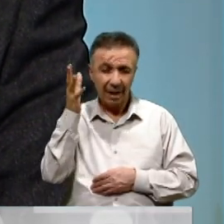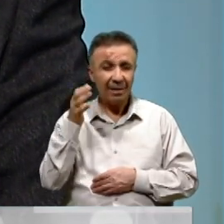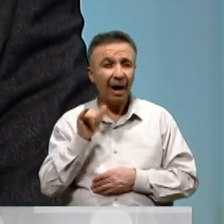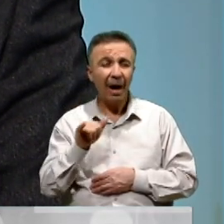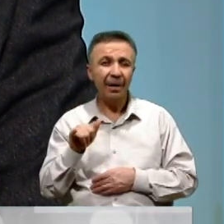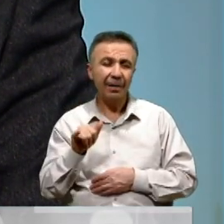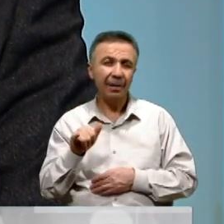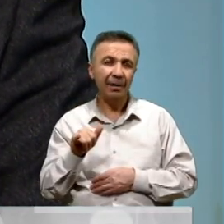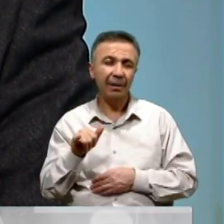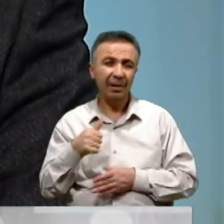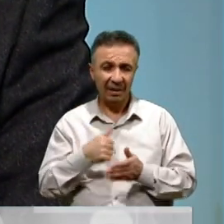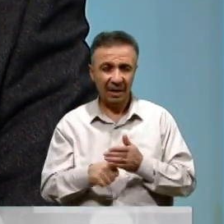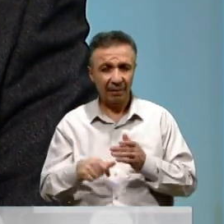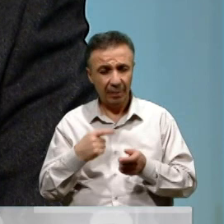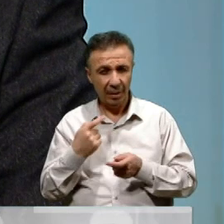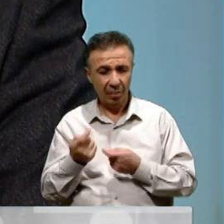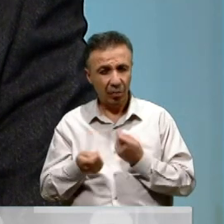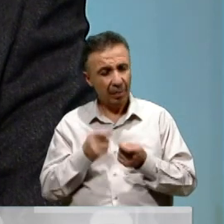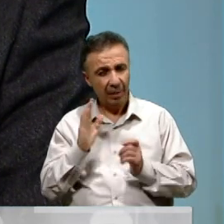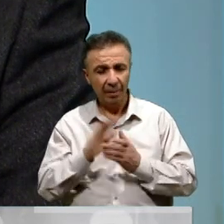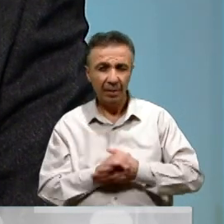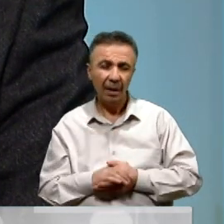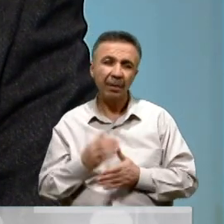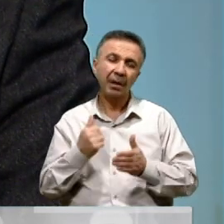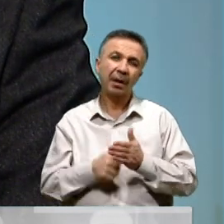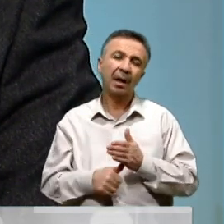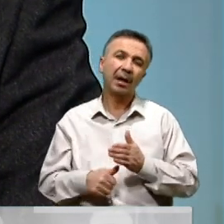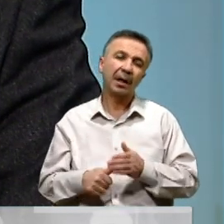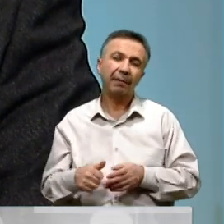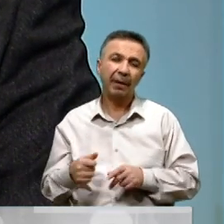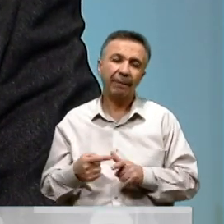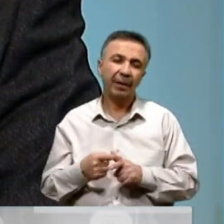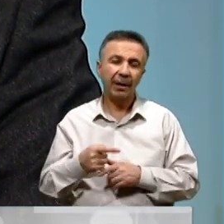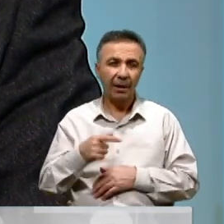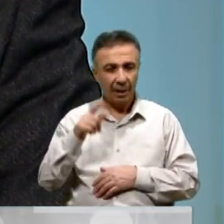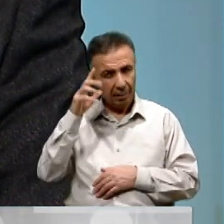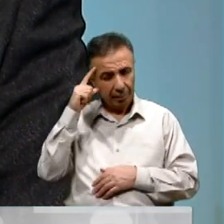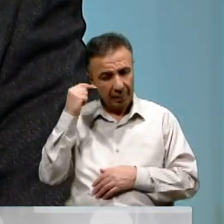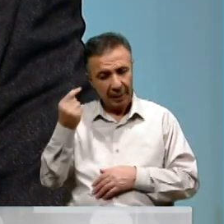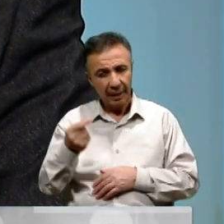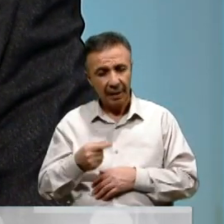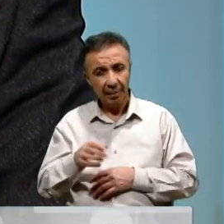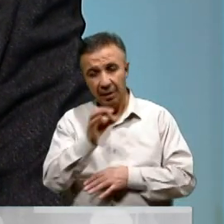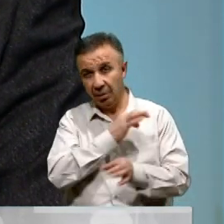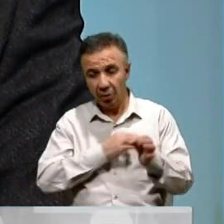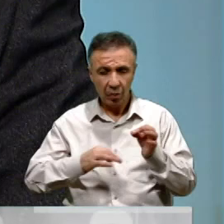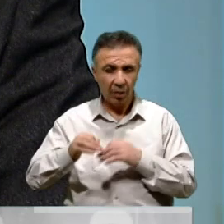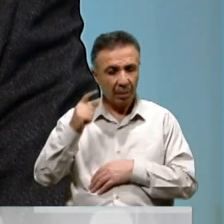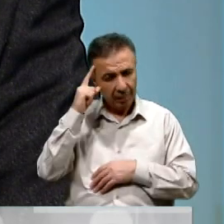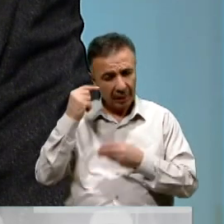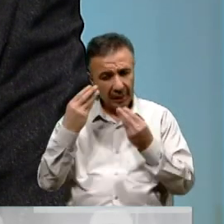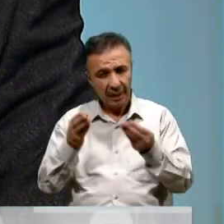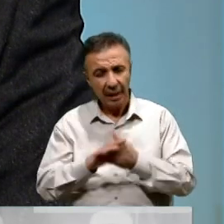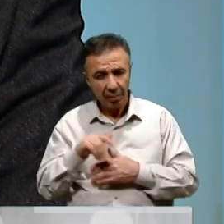burada hem tarihi fıkhi bilgiler, hem tarihi astronomik bilgiler, hem